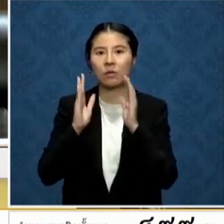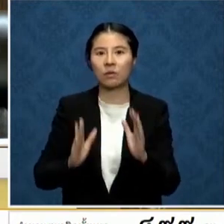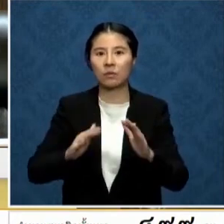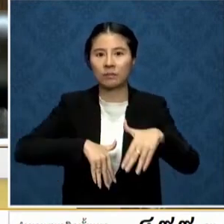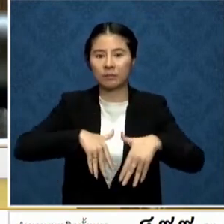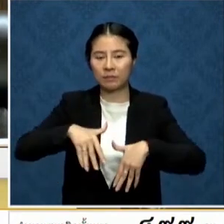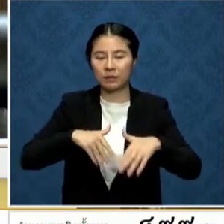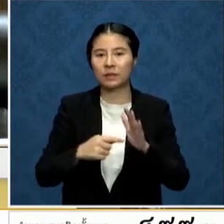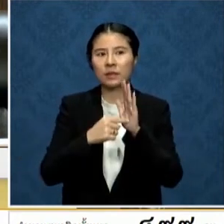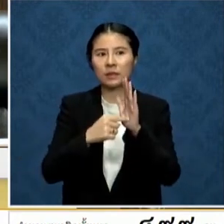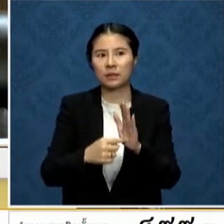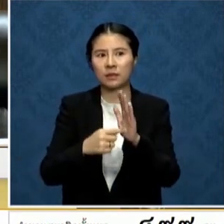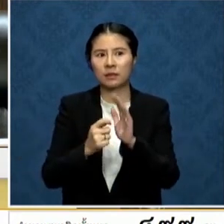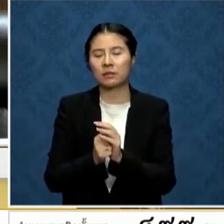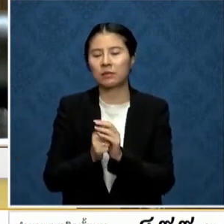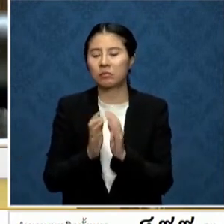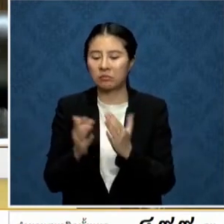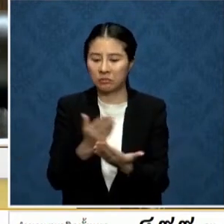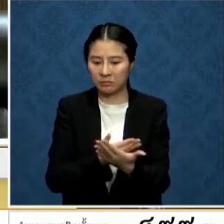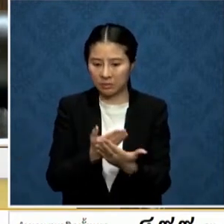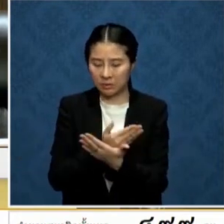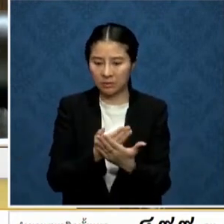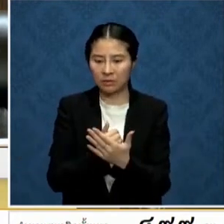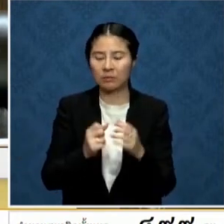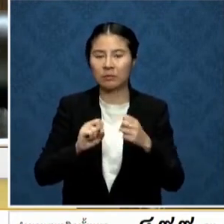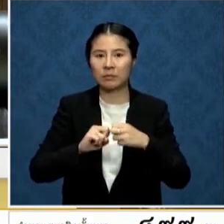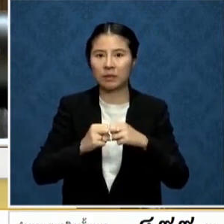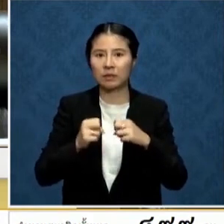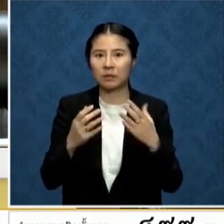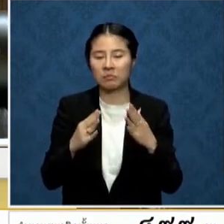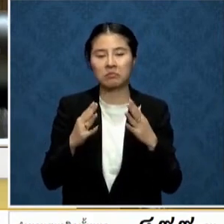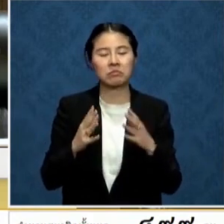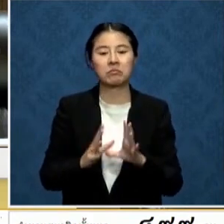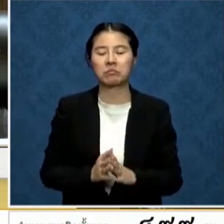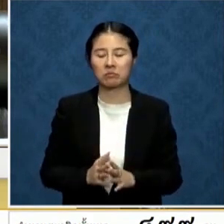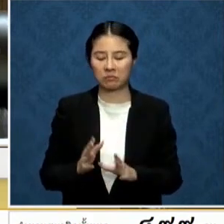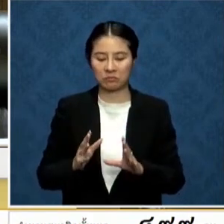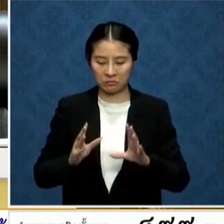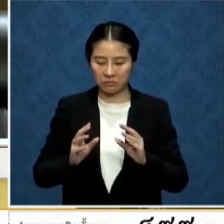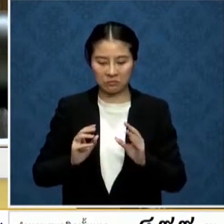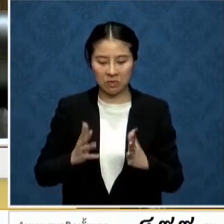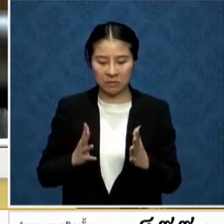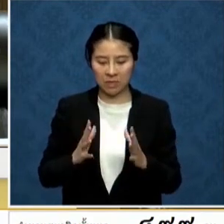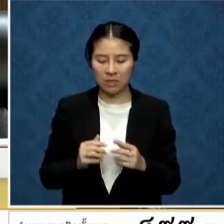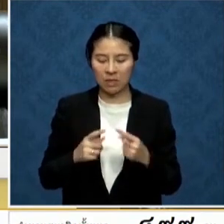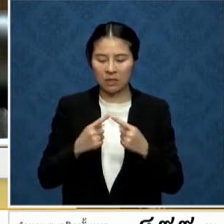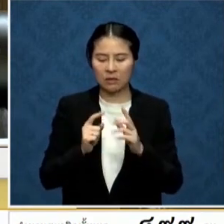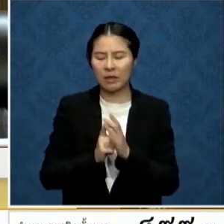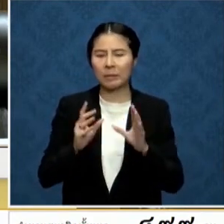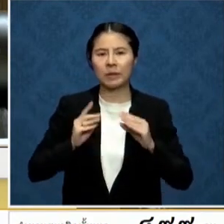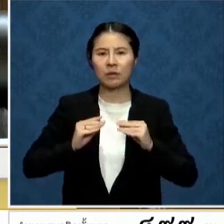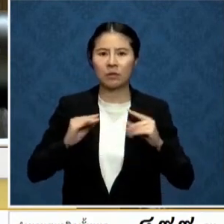เข้าสภาแล้วผ่านง่ายๆอันนั้นผมไม่ขัดข้องครับผมเห็นด้วยแต่หลายข้อที่ไม่เห็นด้วยต้องประทาน